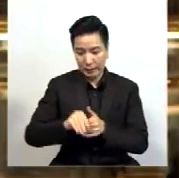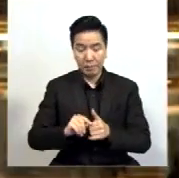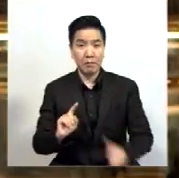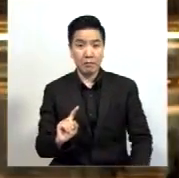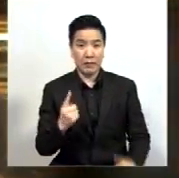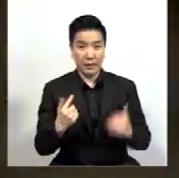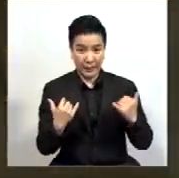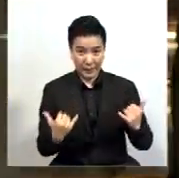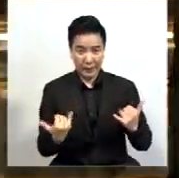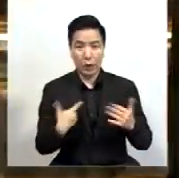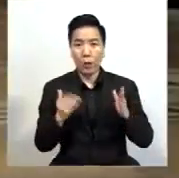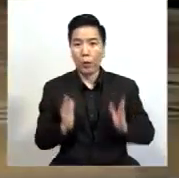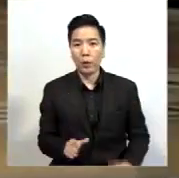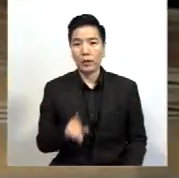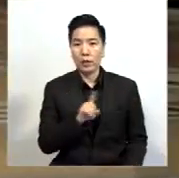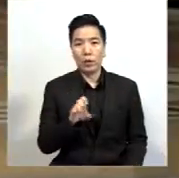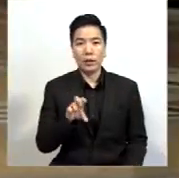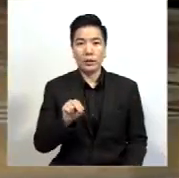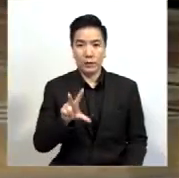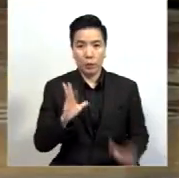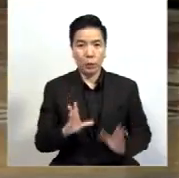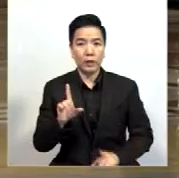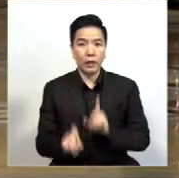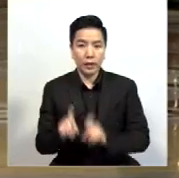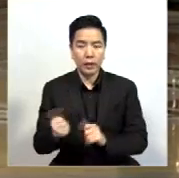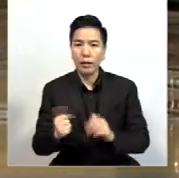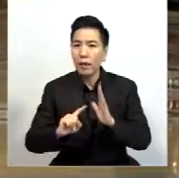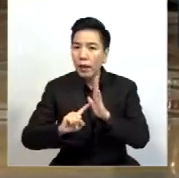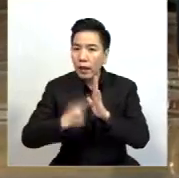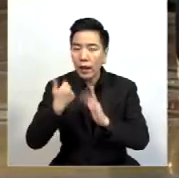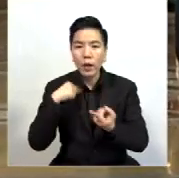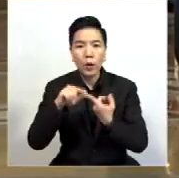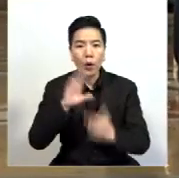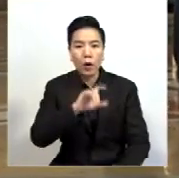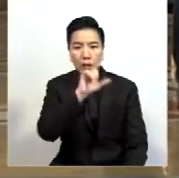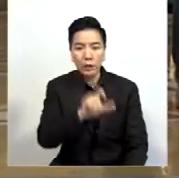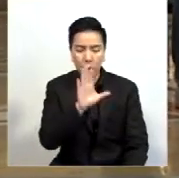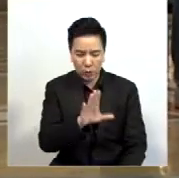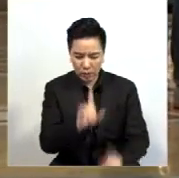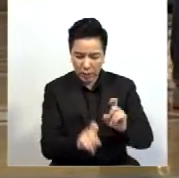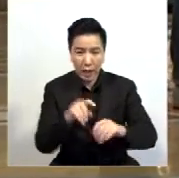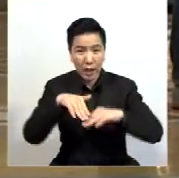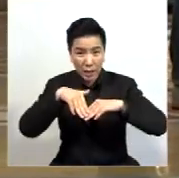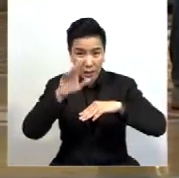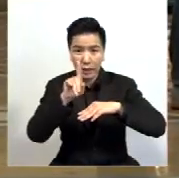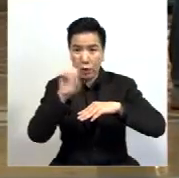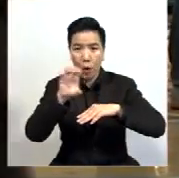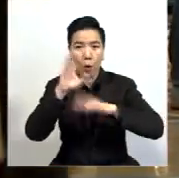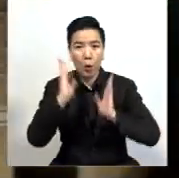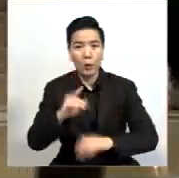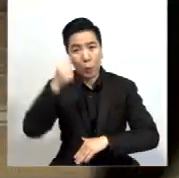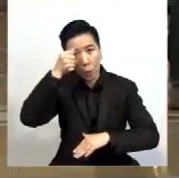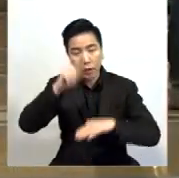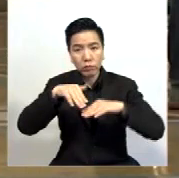ม่จากไวรัสโควิด-19 ถึง133คนถือเป็นครั้งแรกของอิตาลีที่มีผู้เสียชีวิตเกินกว่า100คนต่